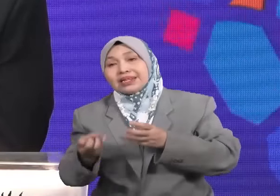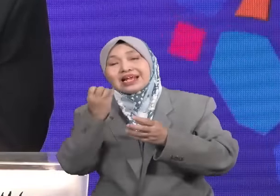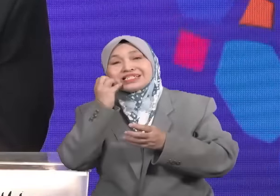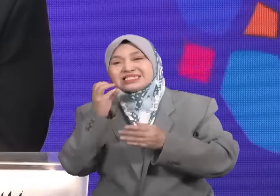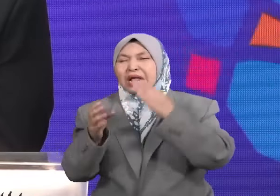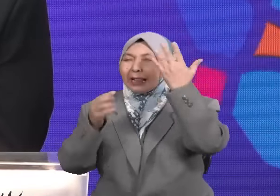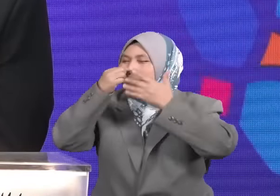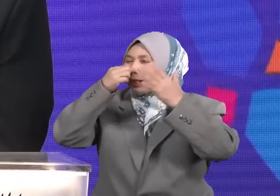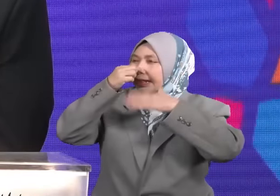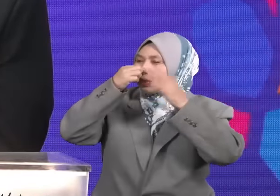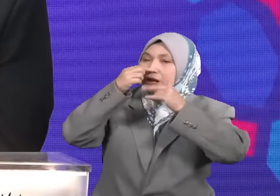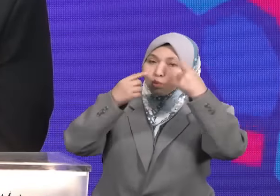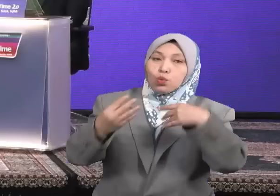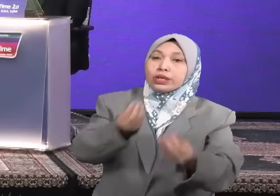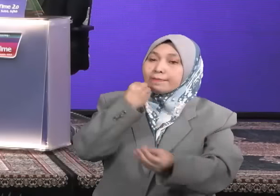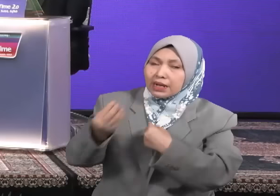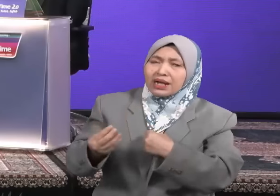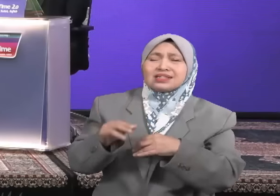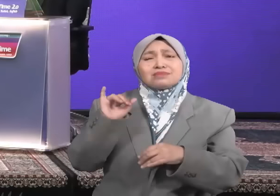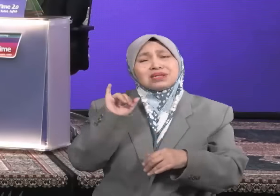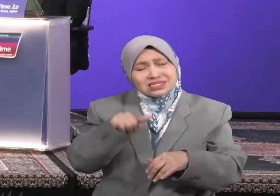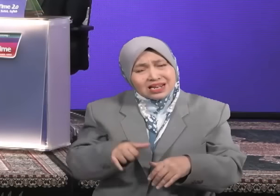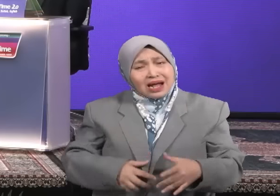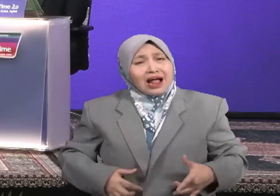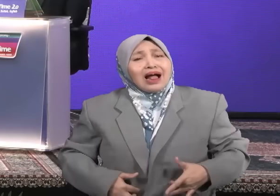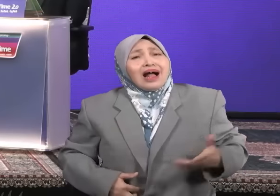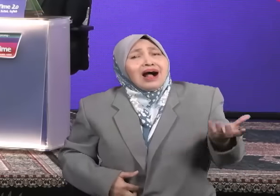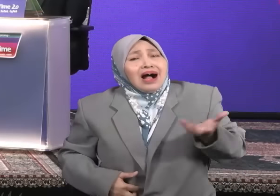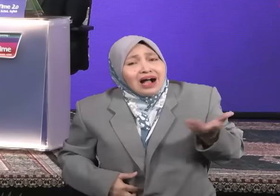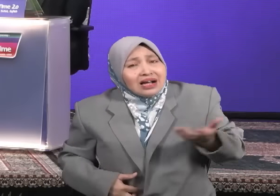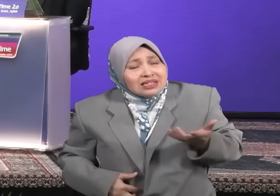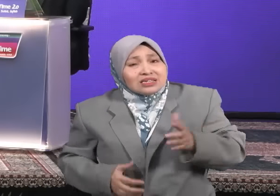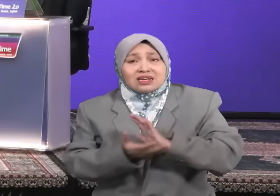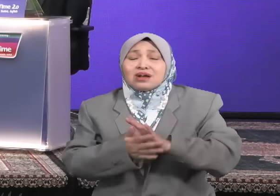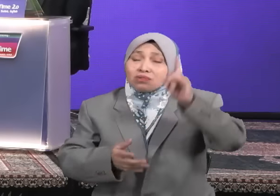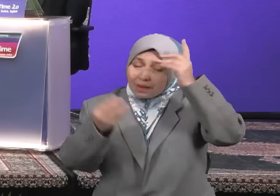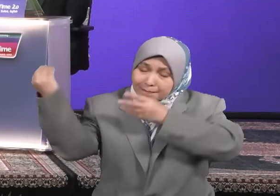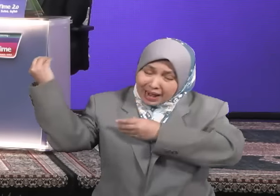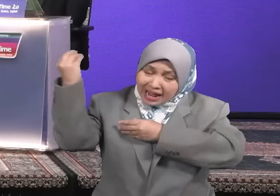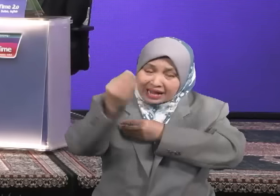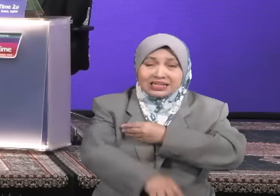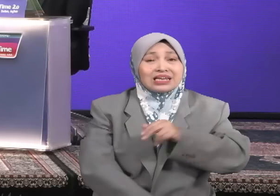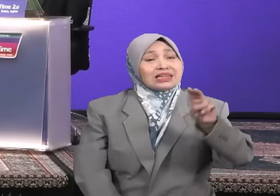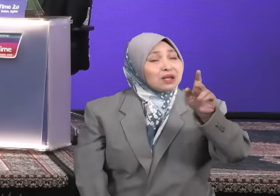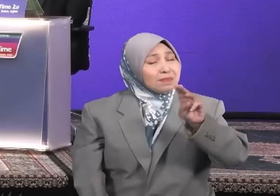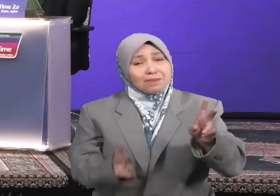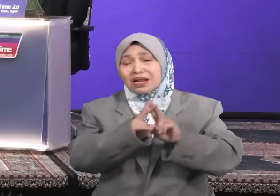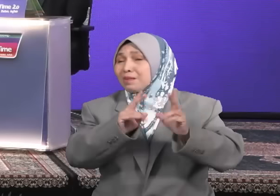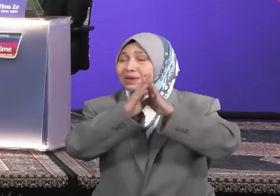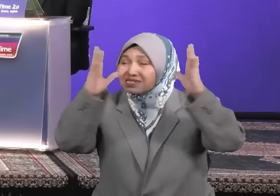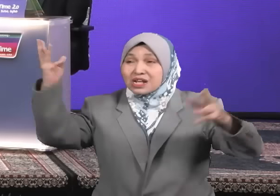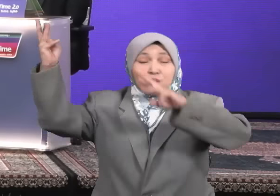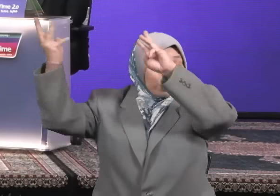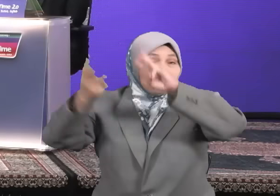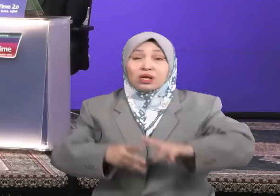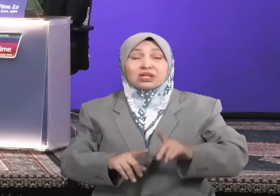nasi basi untuk dimakannya, memanglah nanti sakit. Maka apabila Allah berikan nikmat paling besar namanya wahyu, ada yang kata, oh